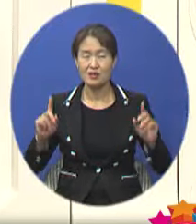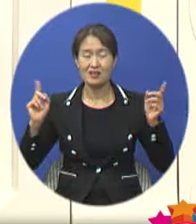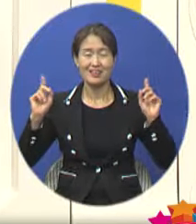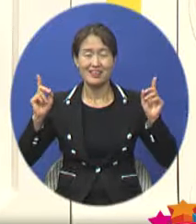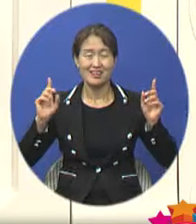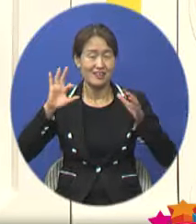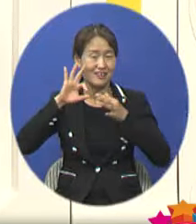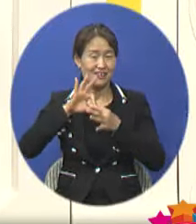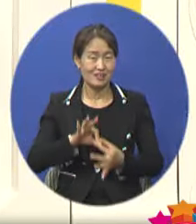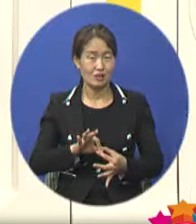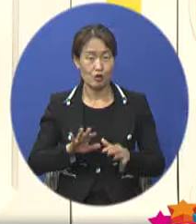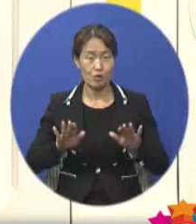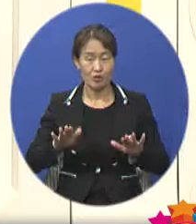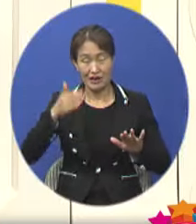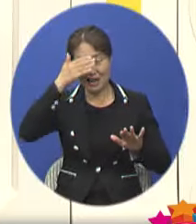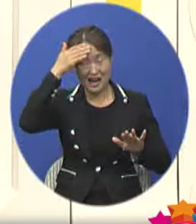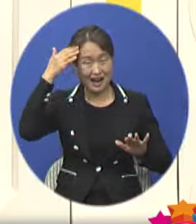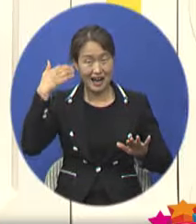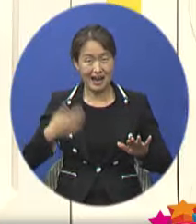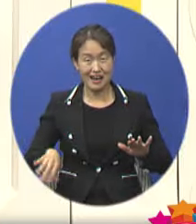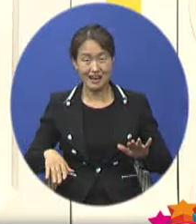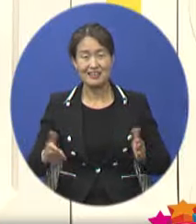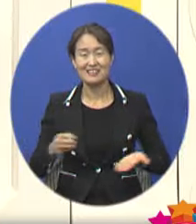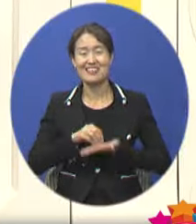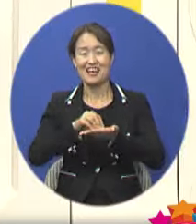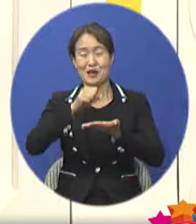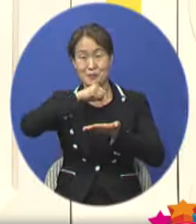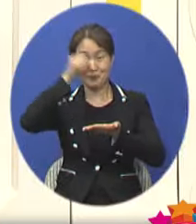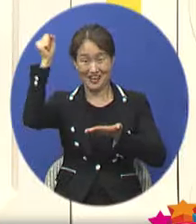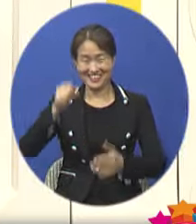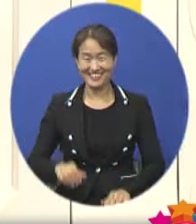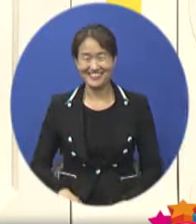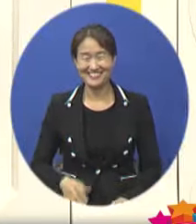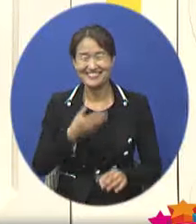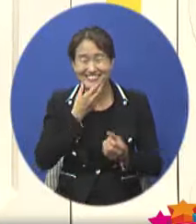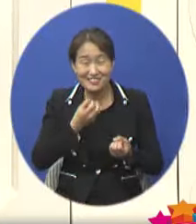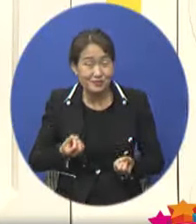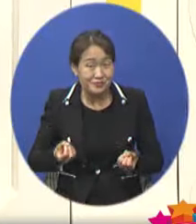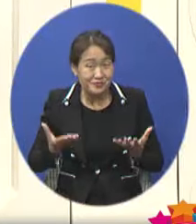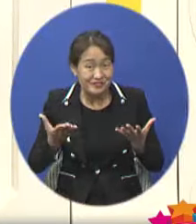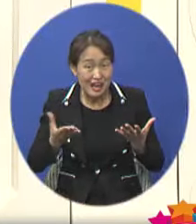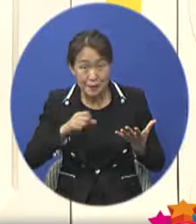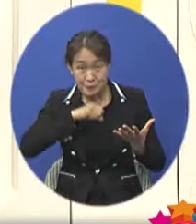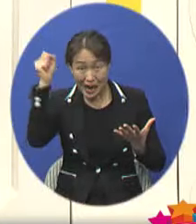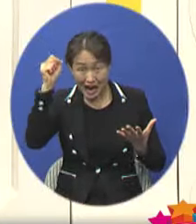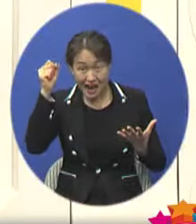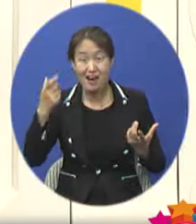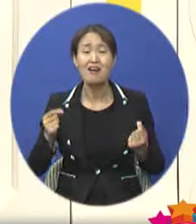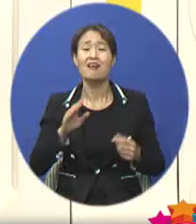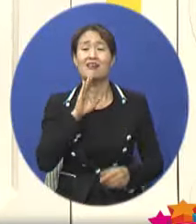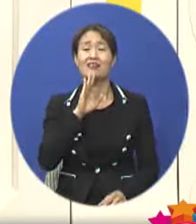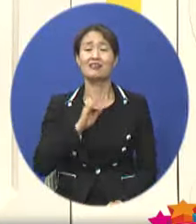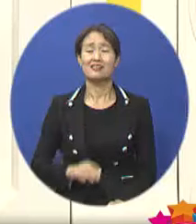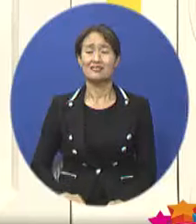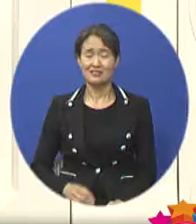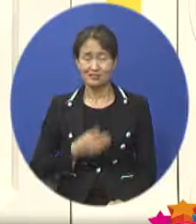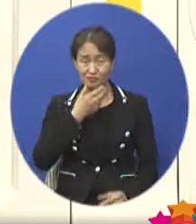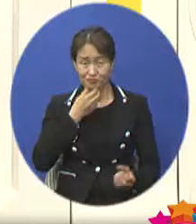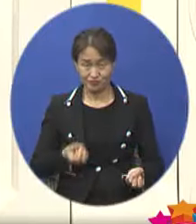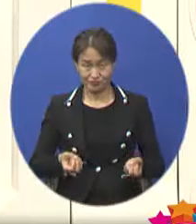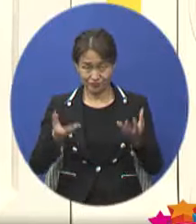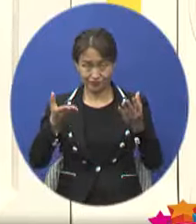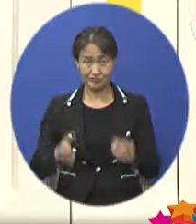있었는데요. 네. 아, 오늘 다행히 그 취직이 예. 됐어요. 아, 축하드립니다. 되신 거예요, 현재? 예. 축하드립니다.